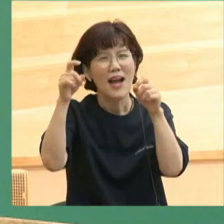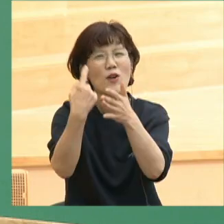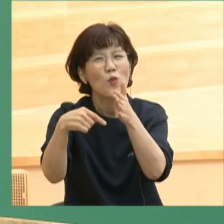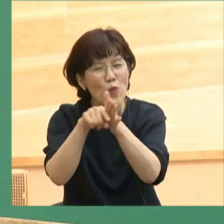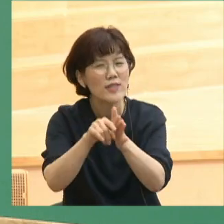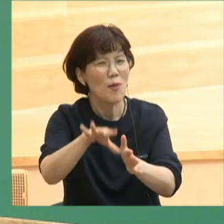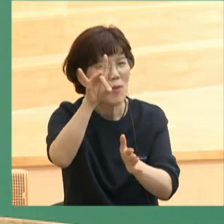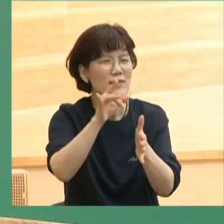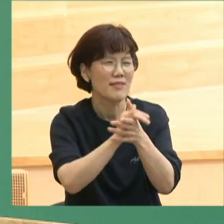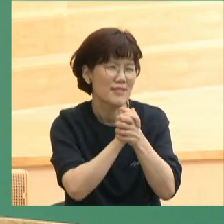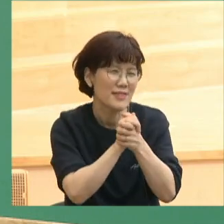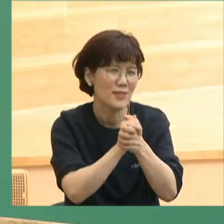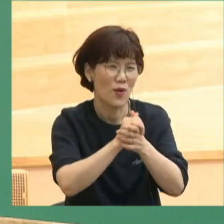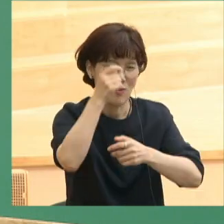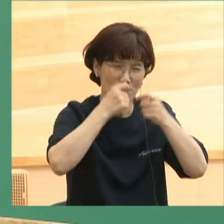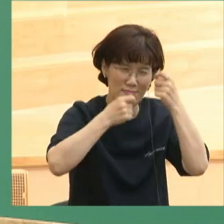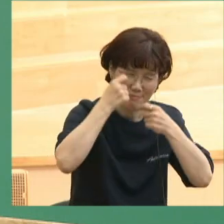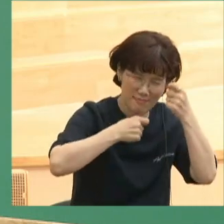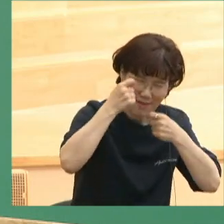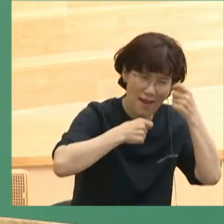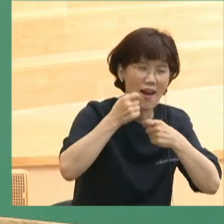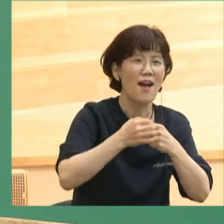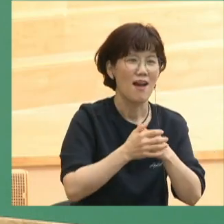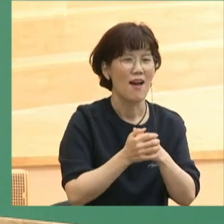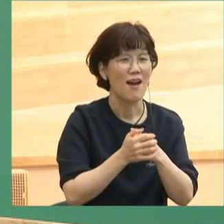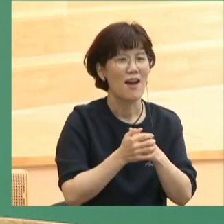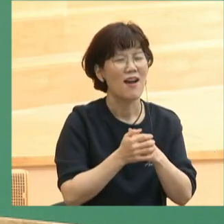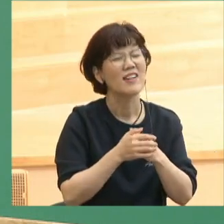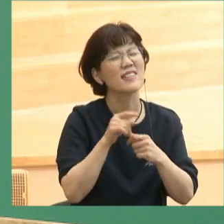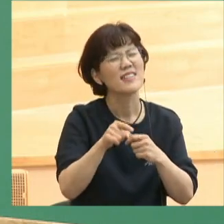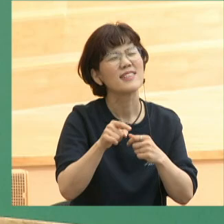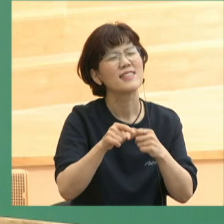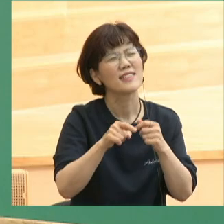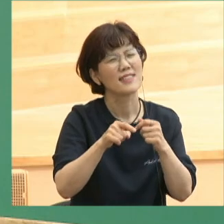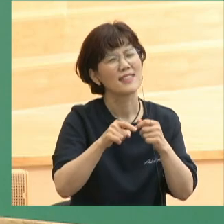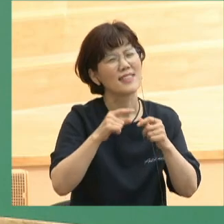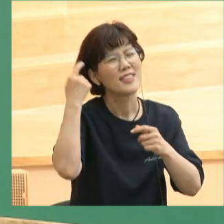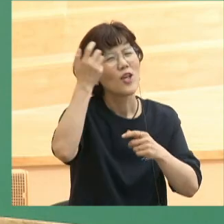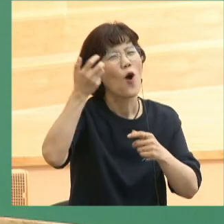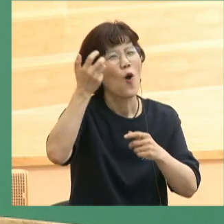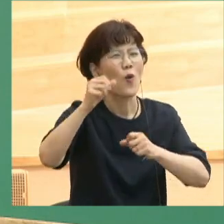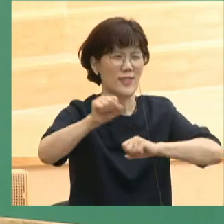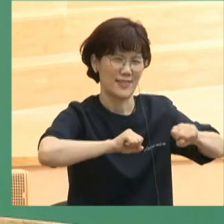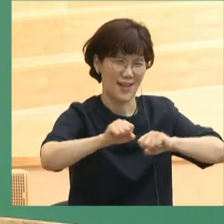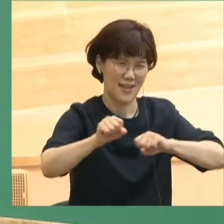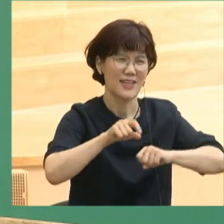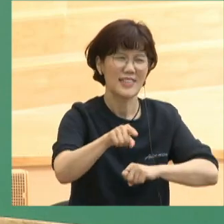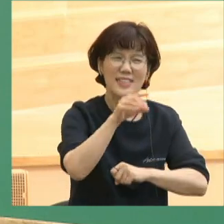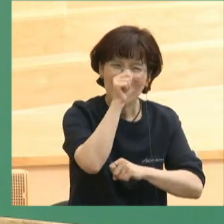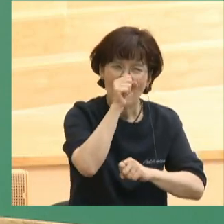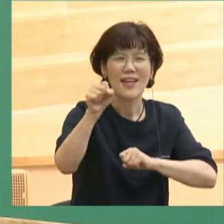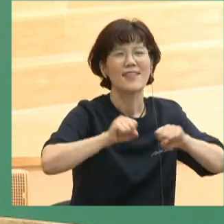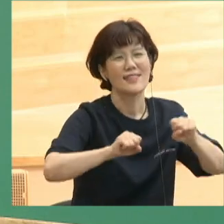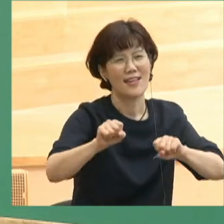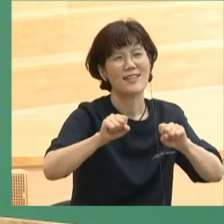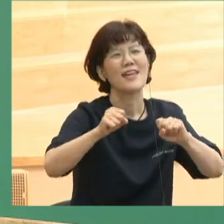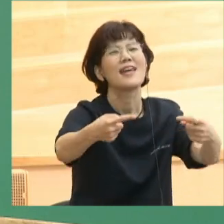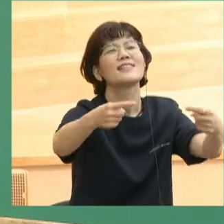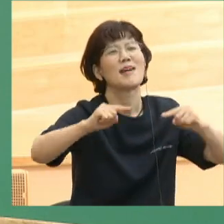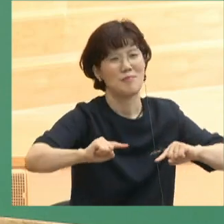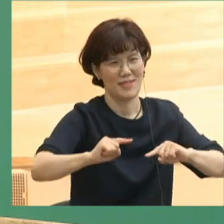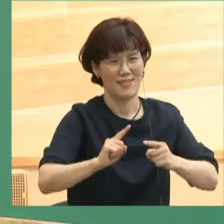위해서 먼저 기도를 쏟고 눈물을 하고 그리고 돌아보고 하는 그 영혼사역, 이 선한 사역에 동참하는